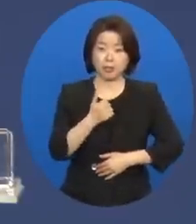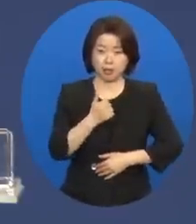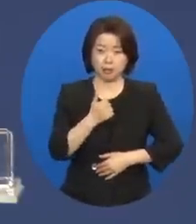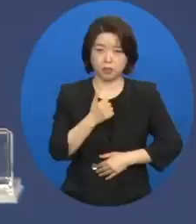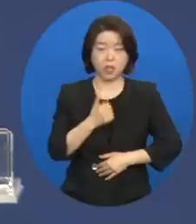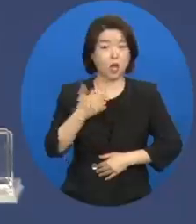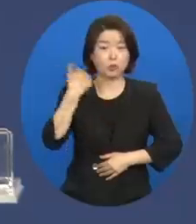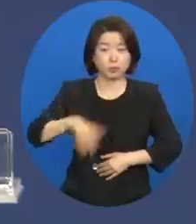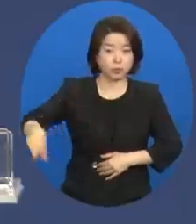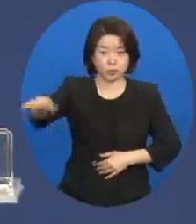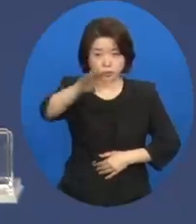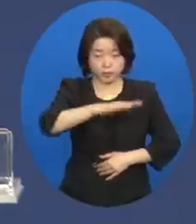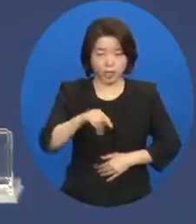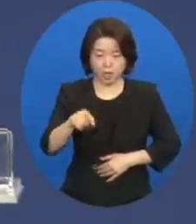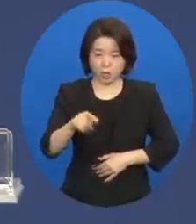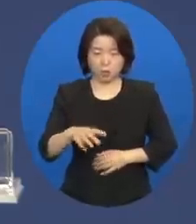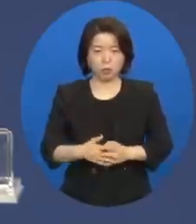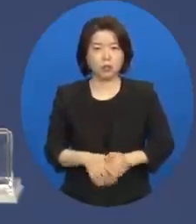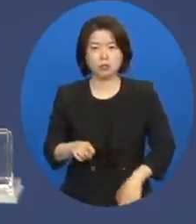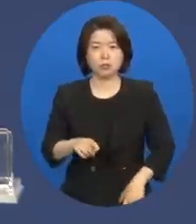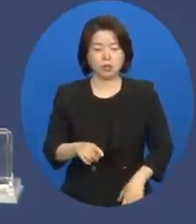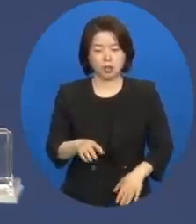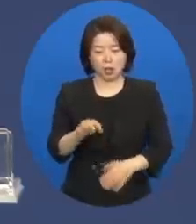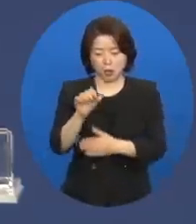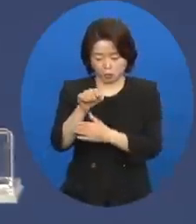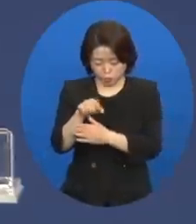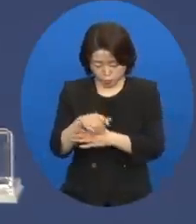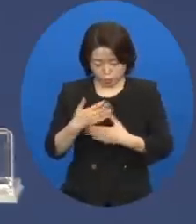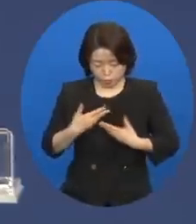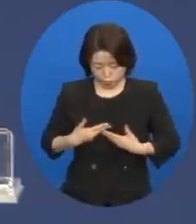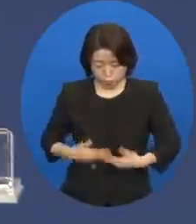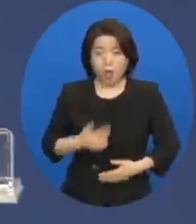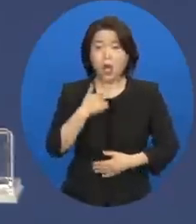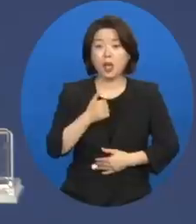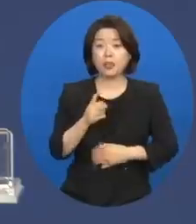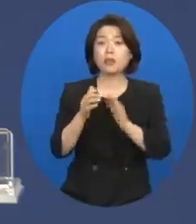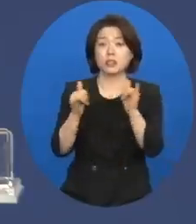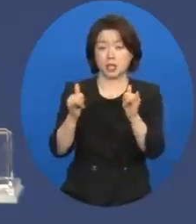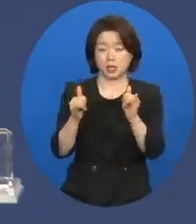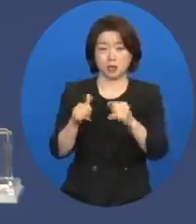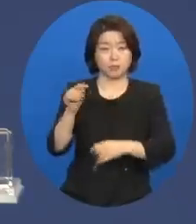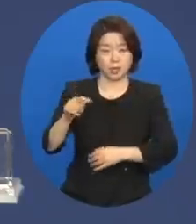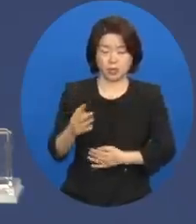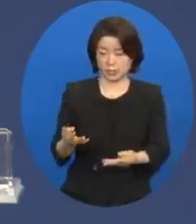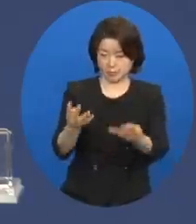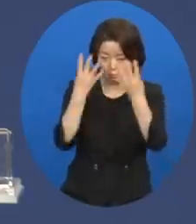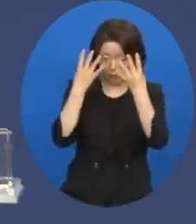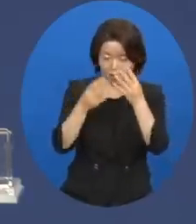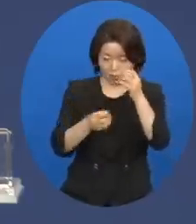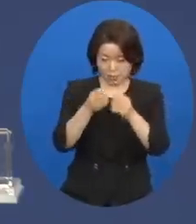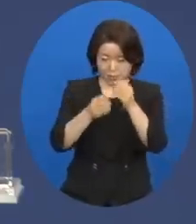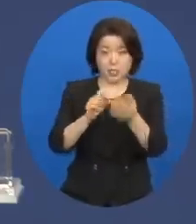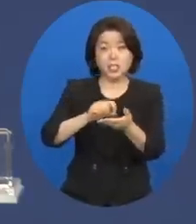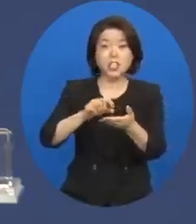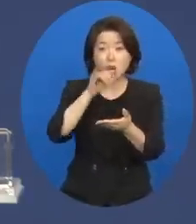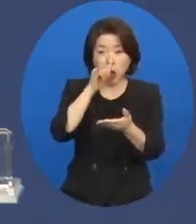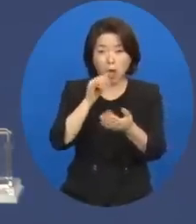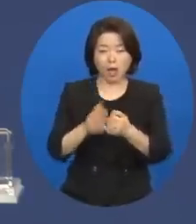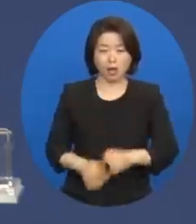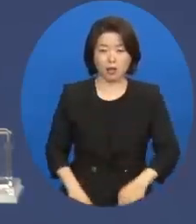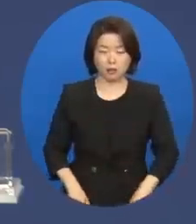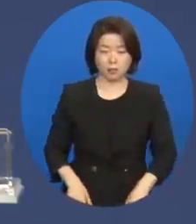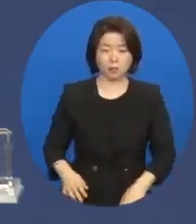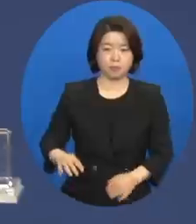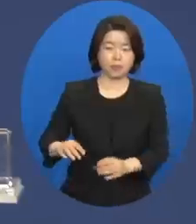뭐 누구도 다 거기서 참 숙연해지도록 만드는 그런 분이에요. 근데 그가 감옥에서 쓴 시가 있습니다.